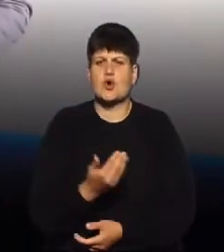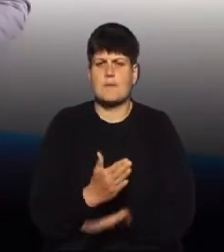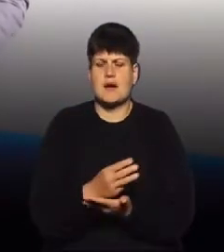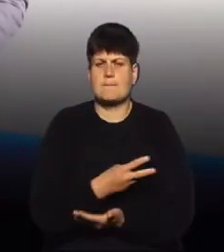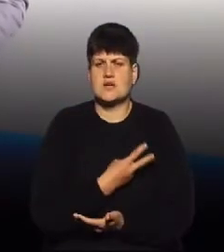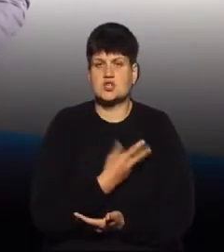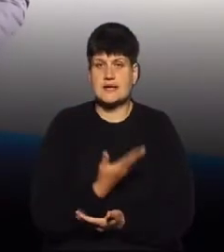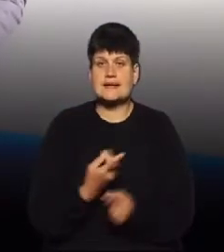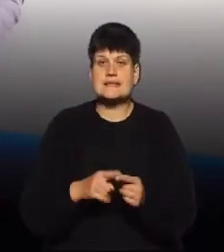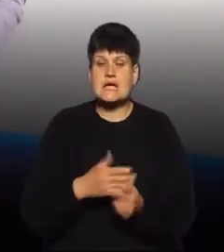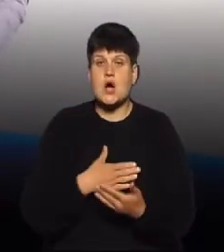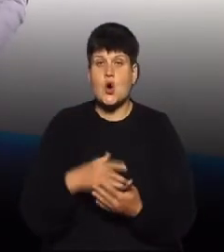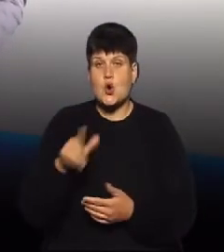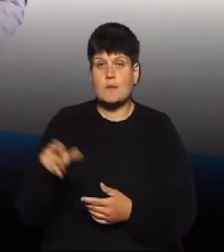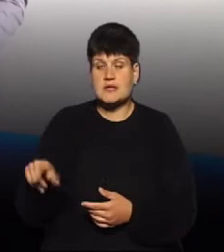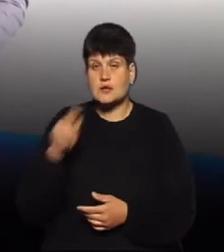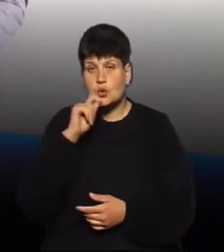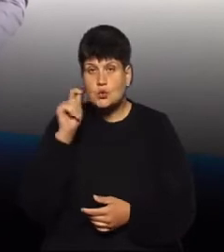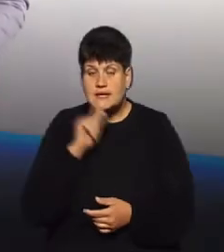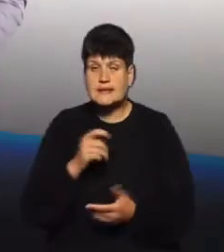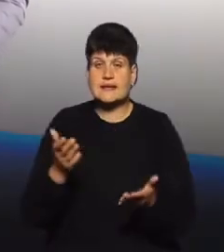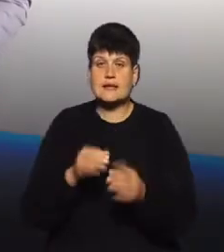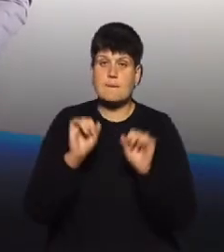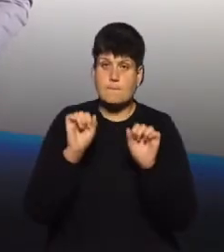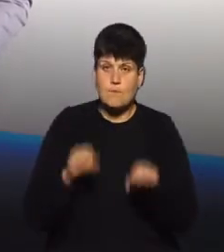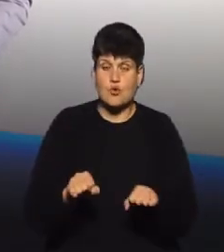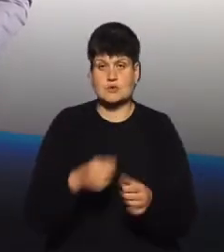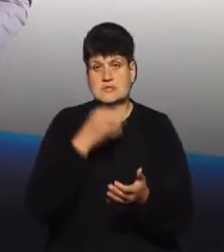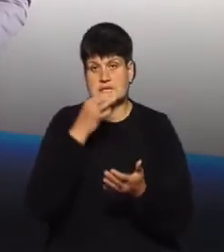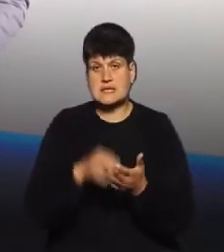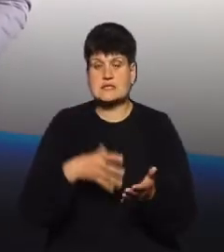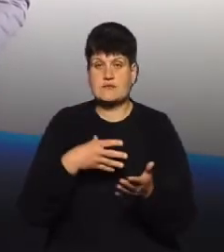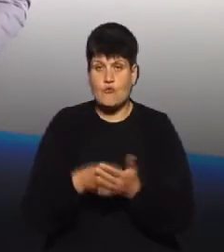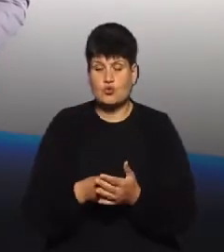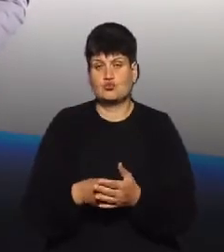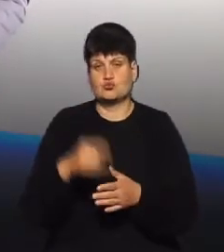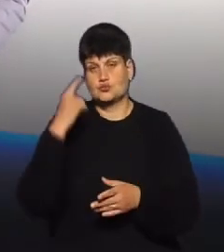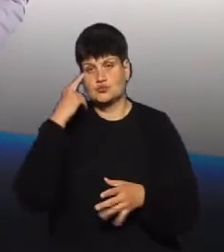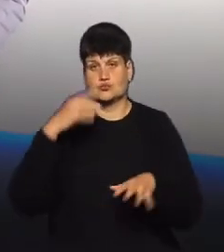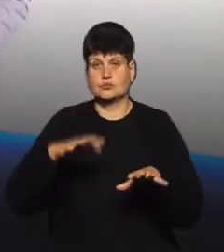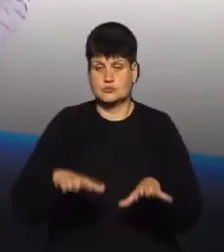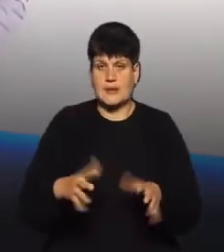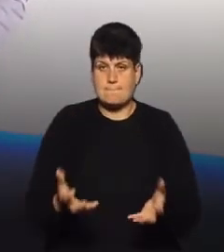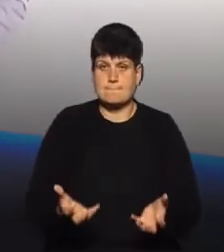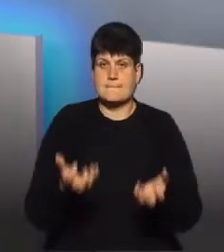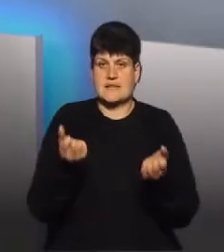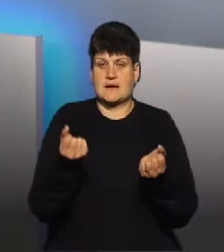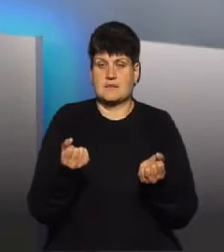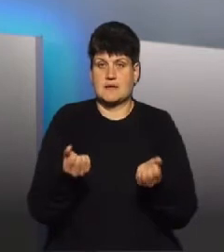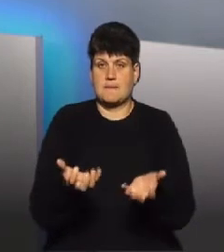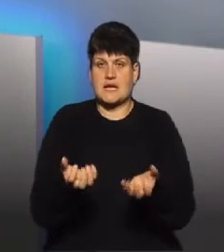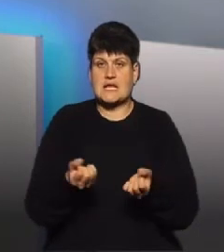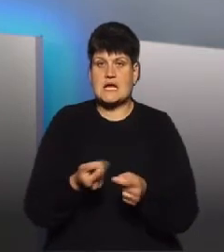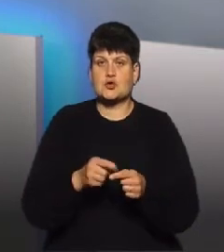України, які громадяни є повнолітніми, України, які можуть висловити свою громадянську позицію і підтримати прийняття такого закону. Як це